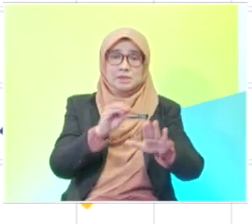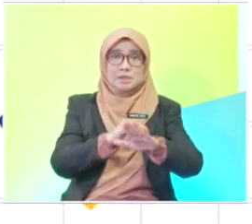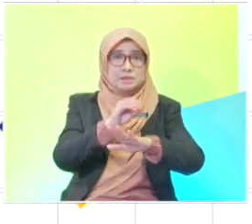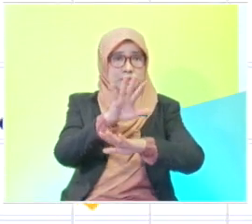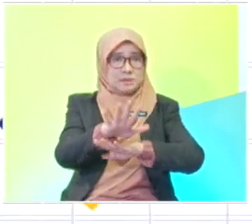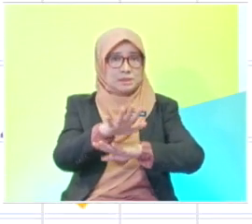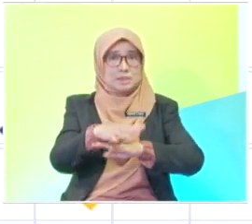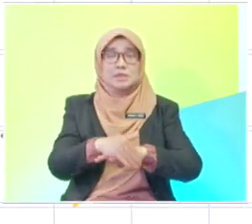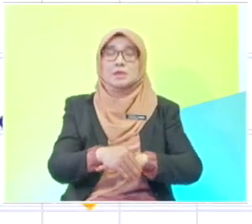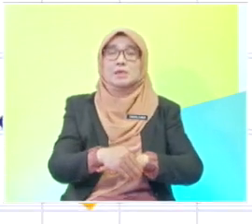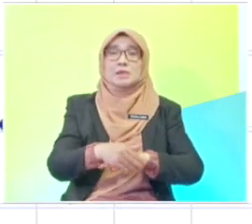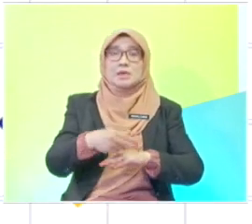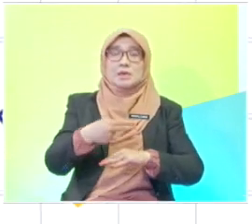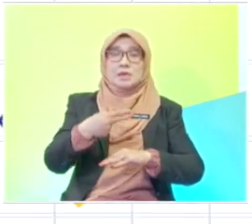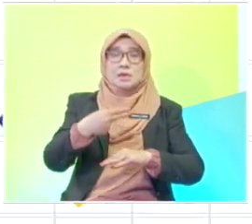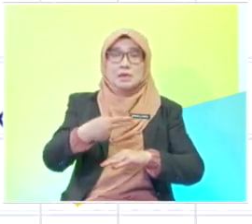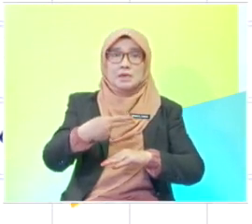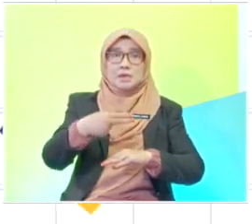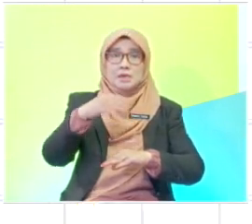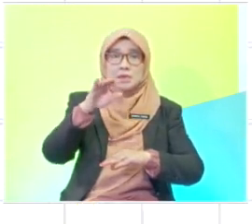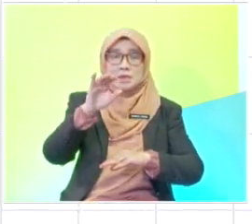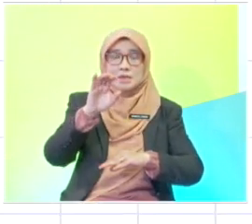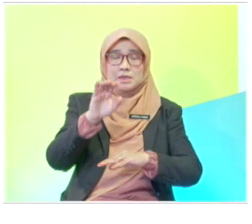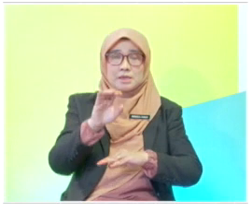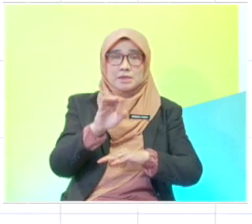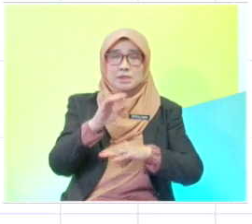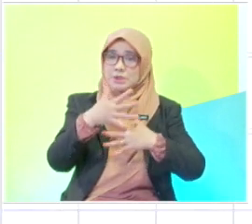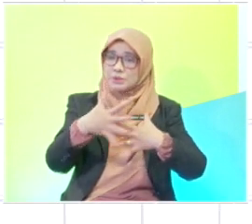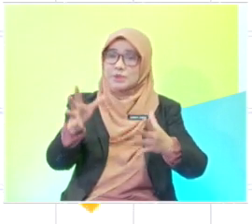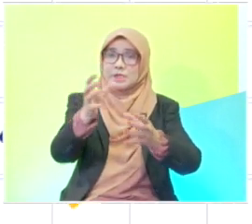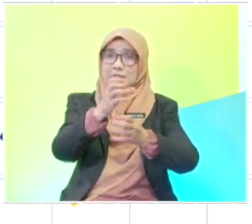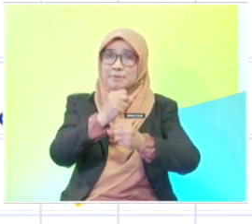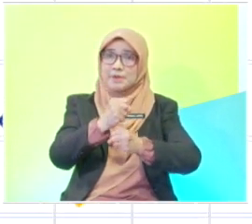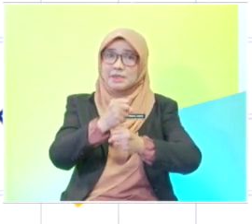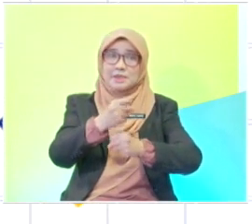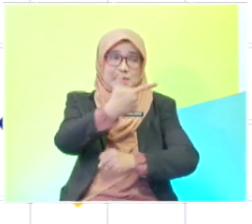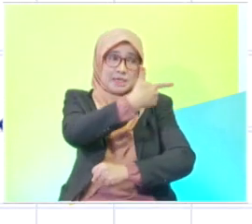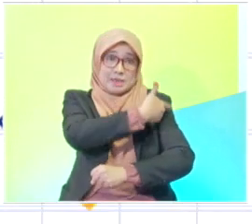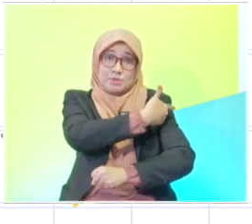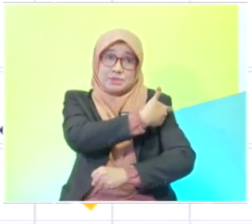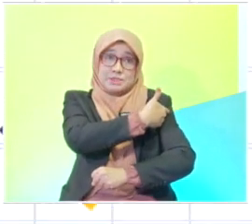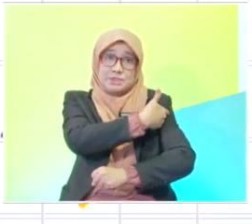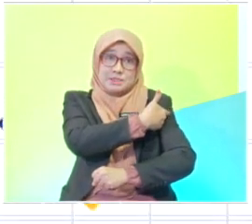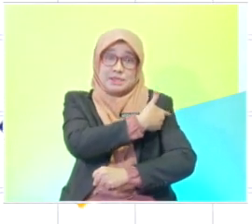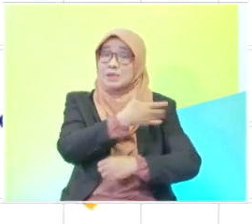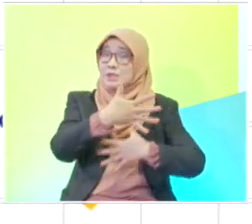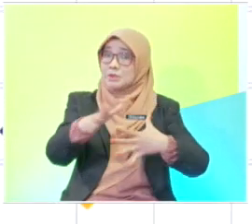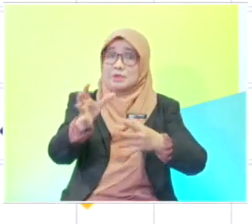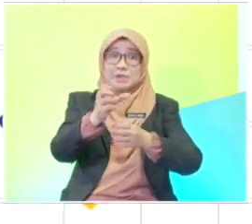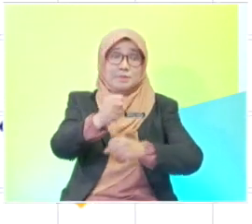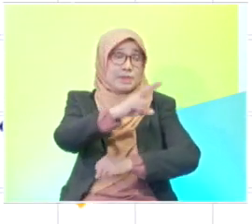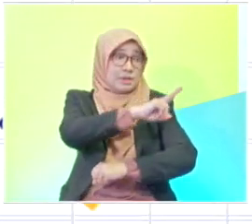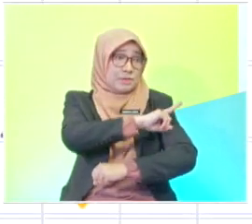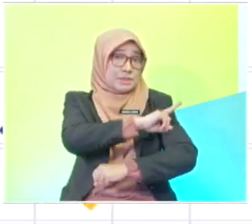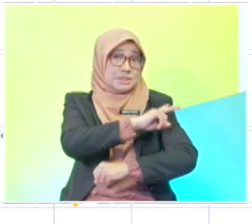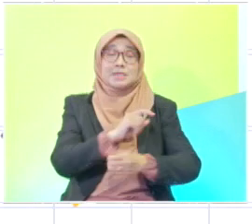penyakit hepatitis B kerana Kelvin telah mendapat imunisasi penyakit tersebut. Dia mendapat suntikan vaksin. Keimunan